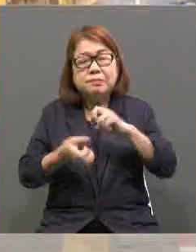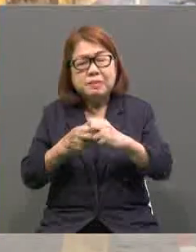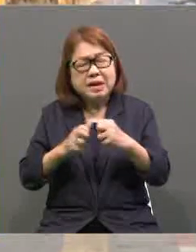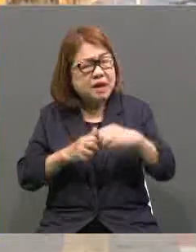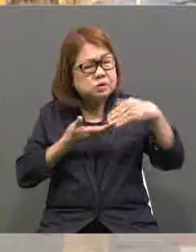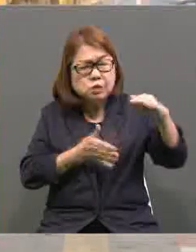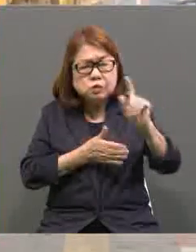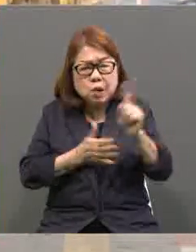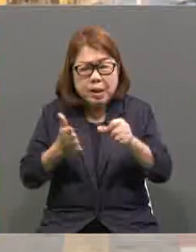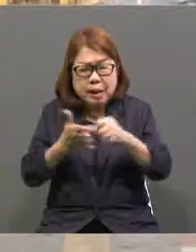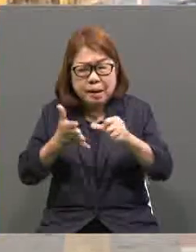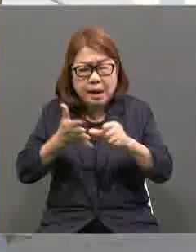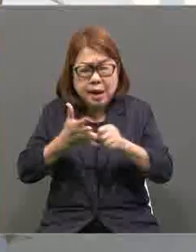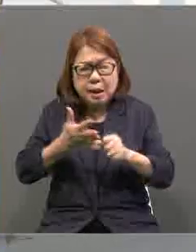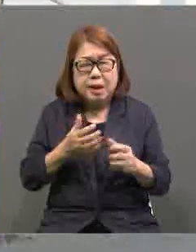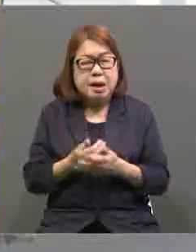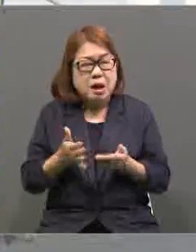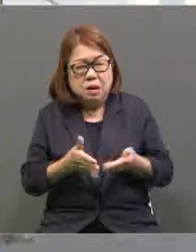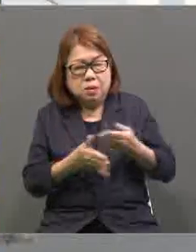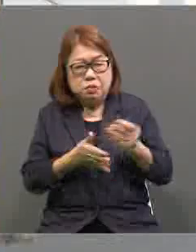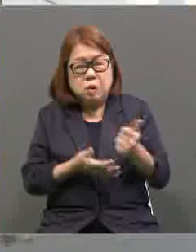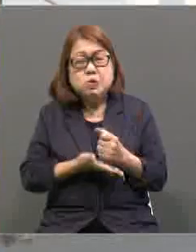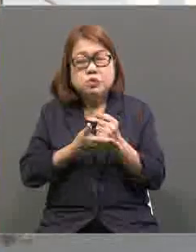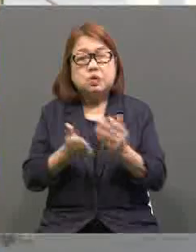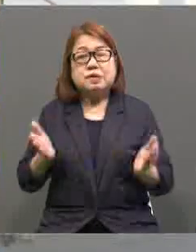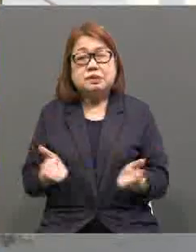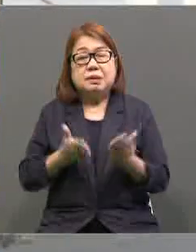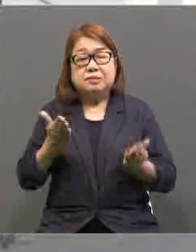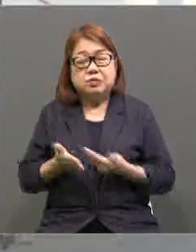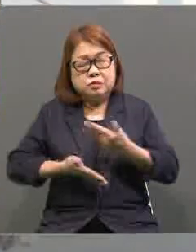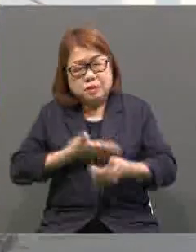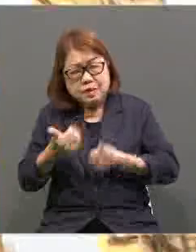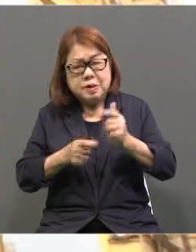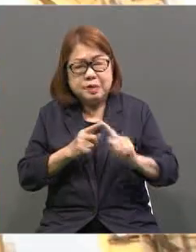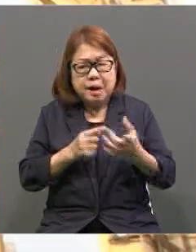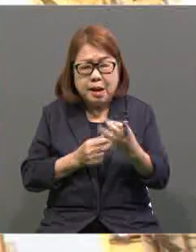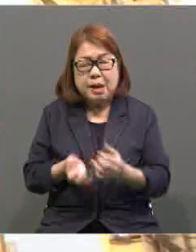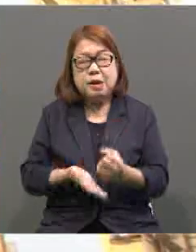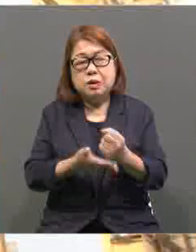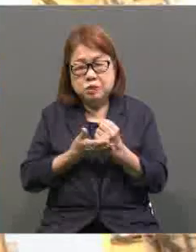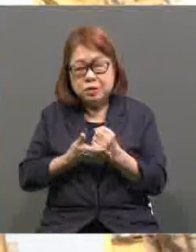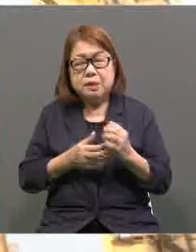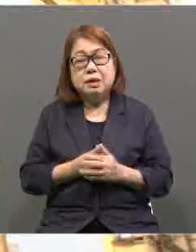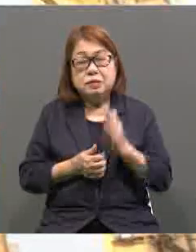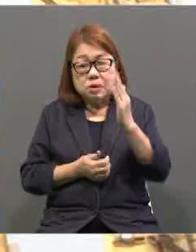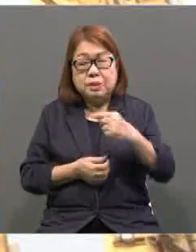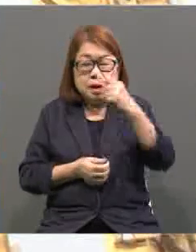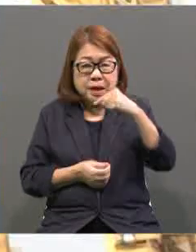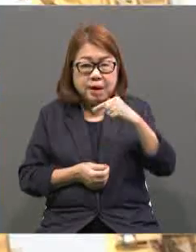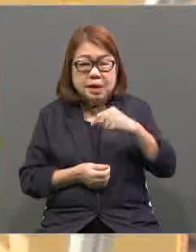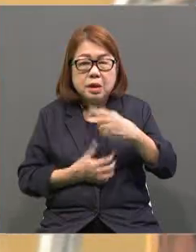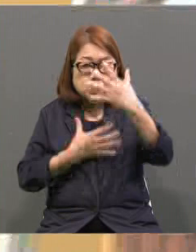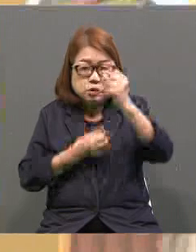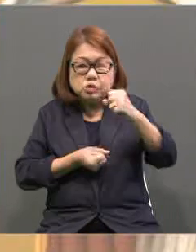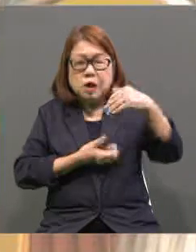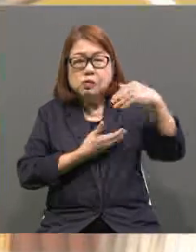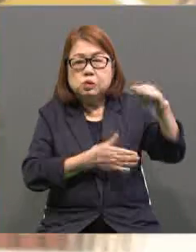ให้ได้มากที่สุดแล้วก็ส่งเสริมเรื่องของ softPowerตรงเก็จะมาสร้างสอมาเสริมจุดขายให้สินค้าไทยส่งออกไปแล้วเนี่ยมี